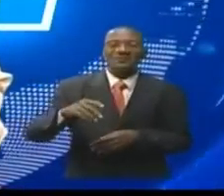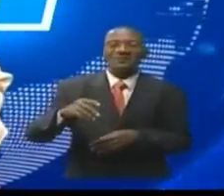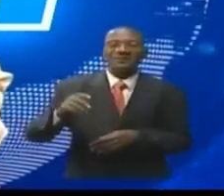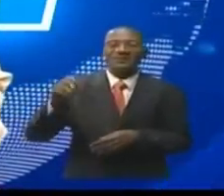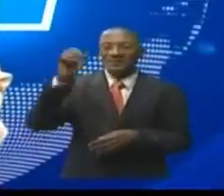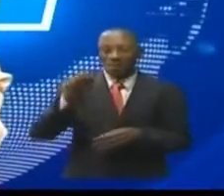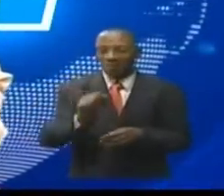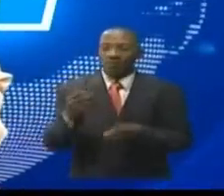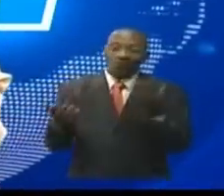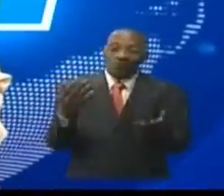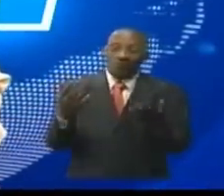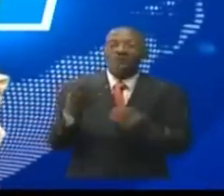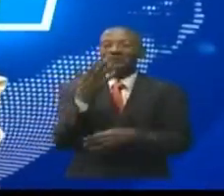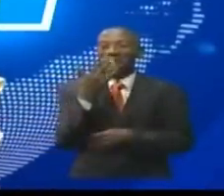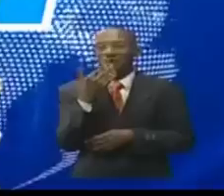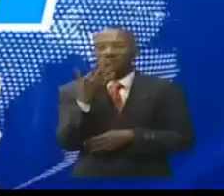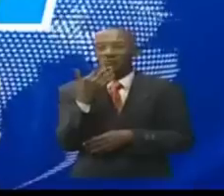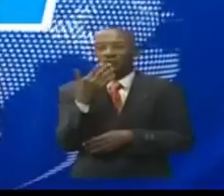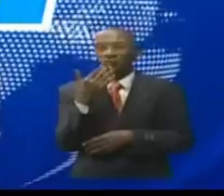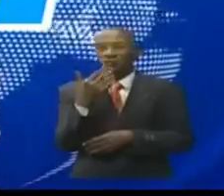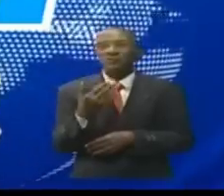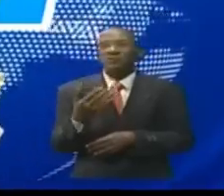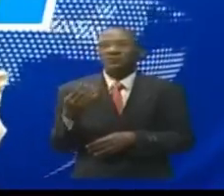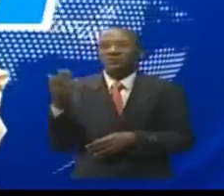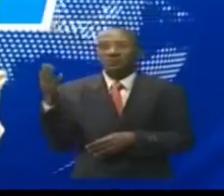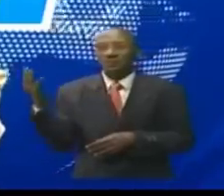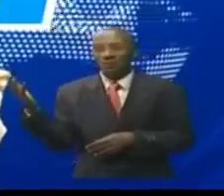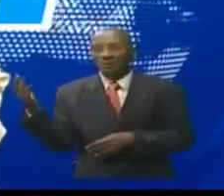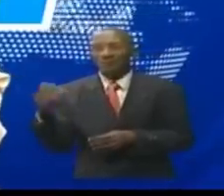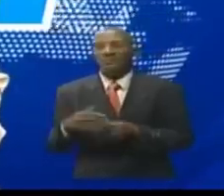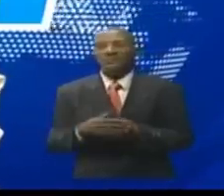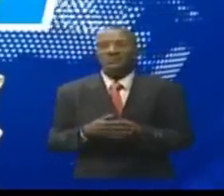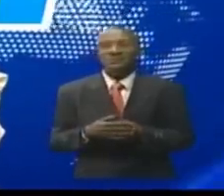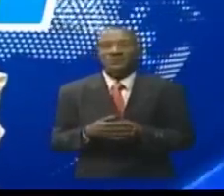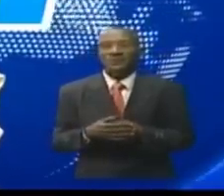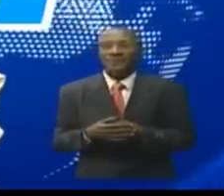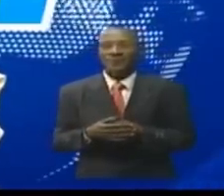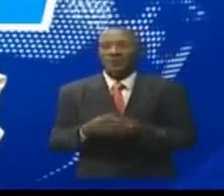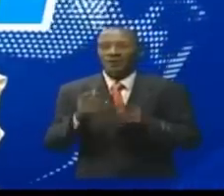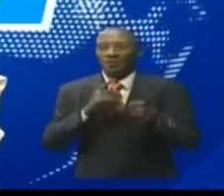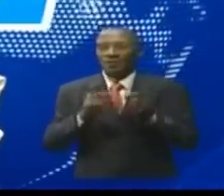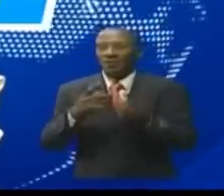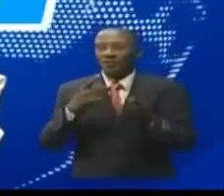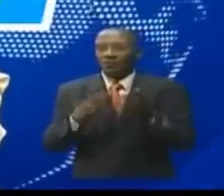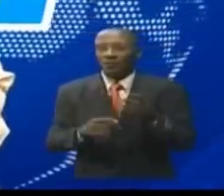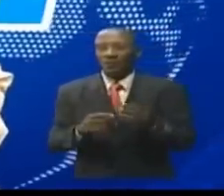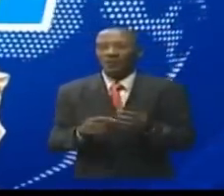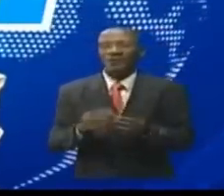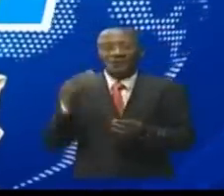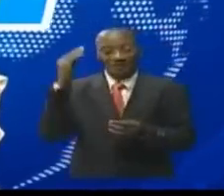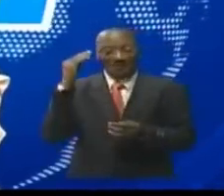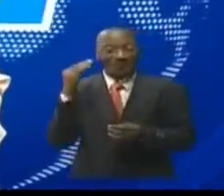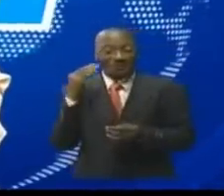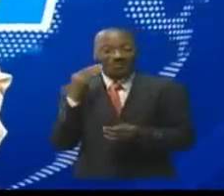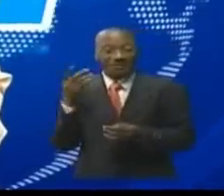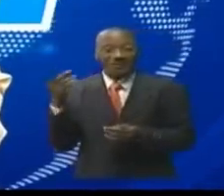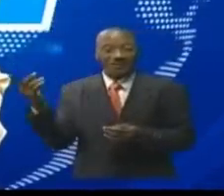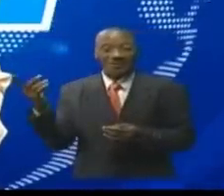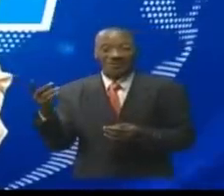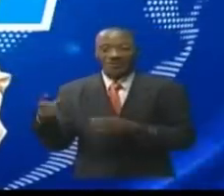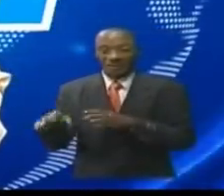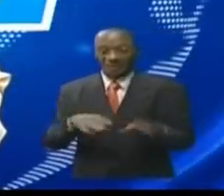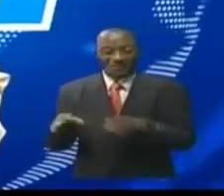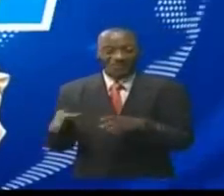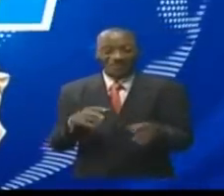les infrastructures universitaires prennent une autre tournure. Le ministre provincial de la Santé vient d'ériger un hôpital moderne et